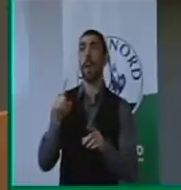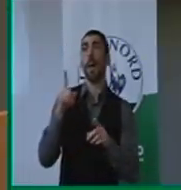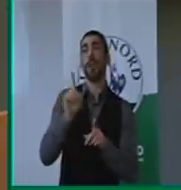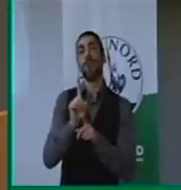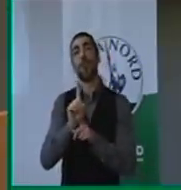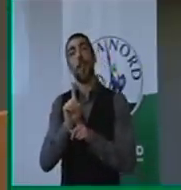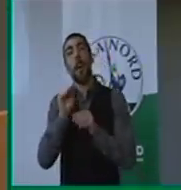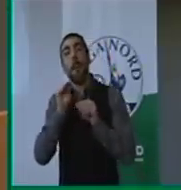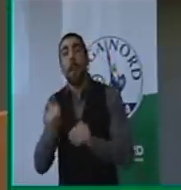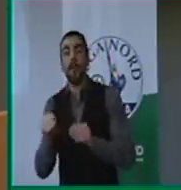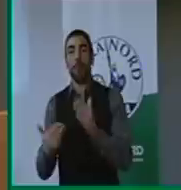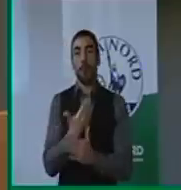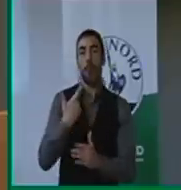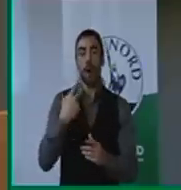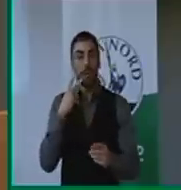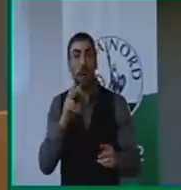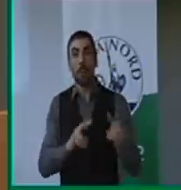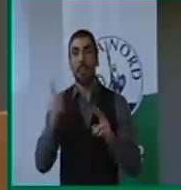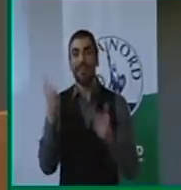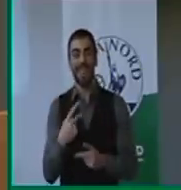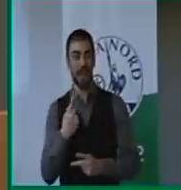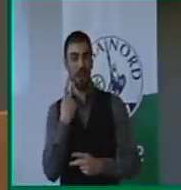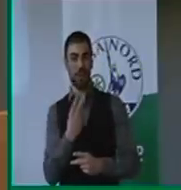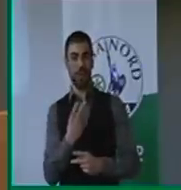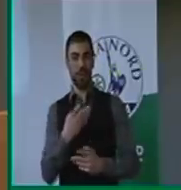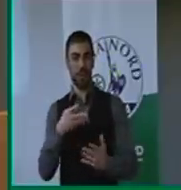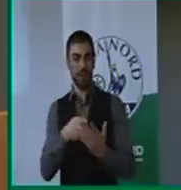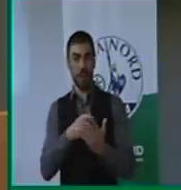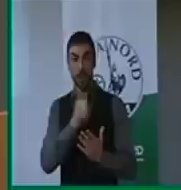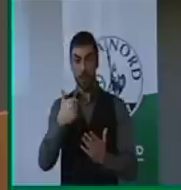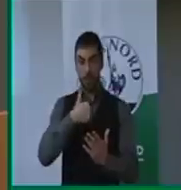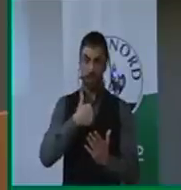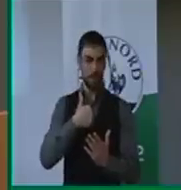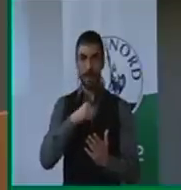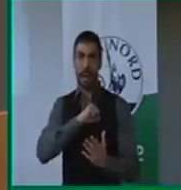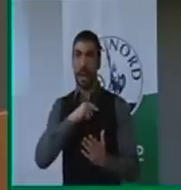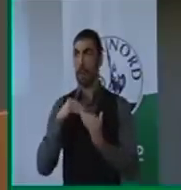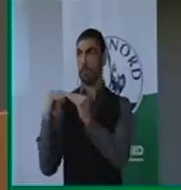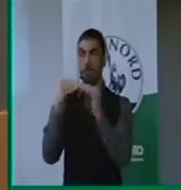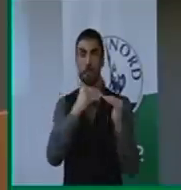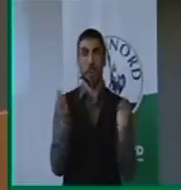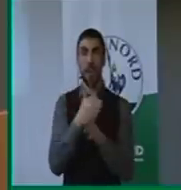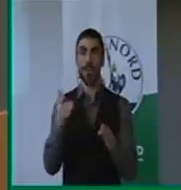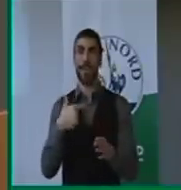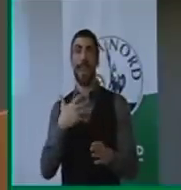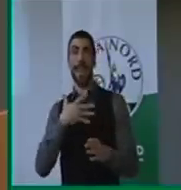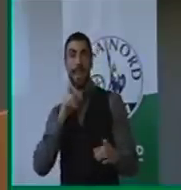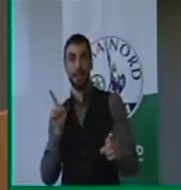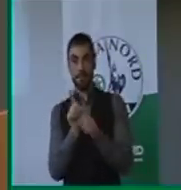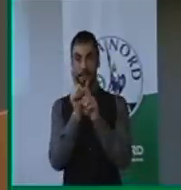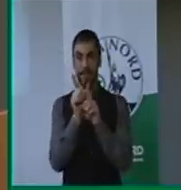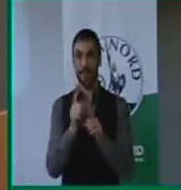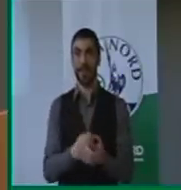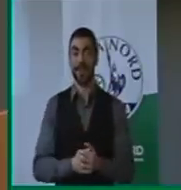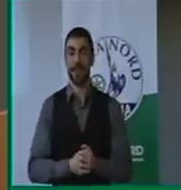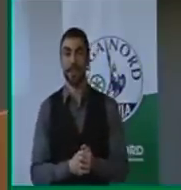posizione lavorativa e Purtroppo sto notando che è la difficoltà che non è solo mia ma che penso sia comune a tutti i ragazzi che più o meno hanno la mia età e che si trovano